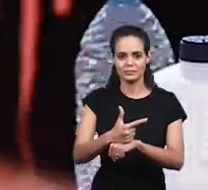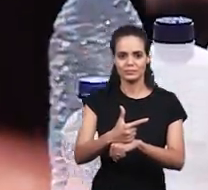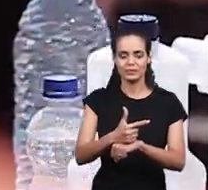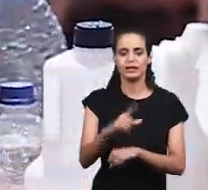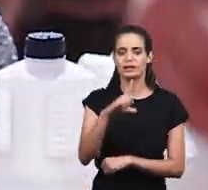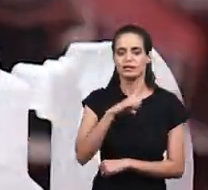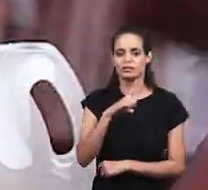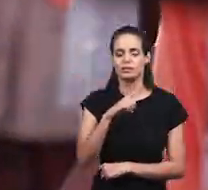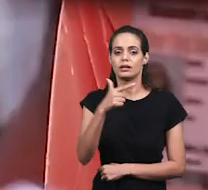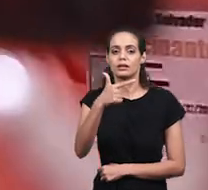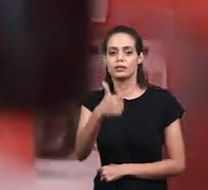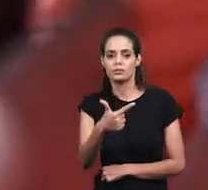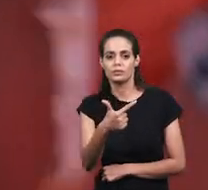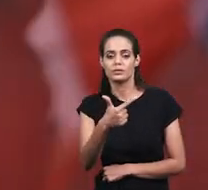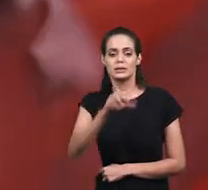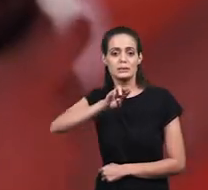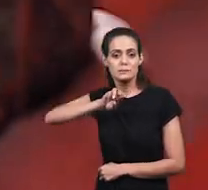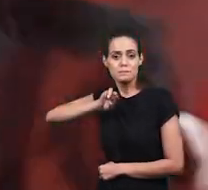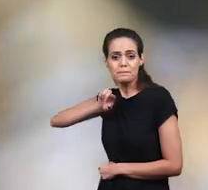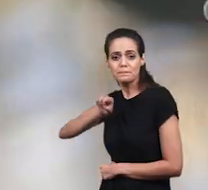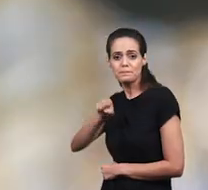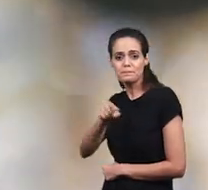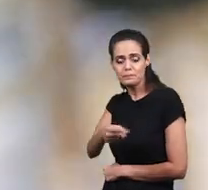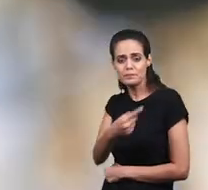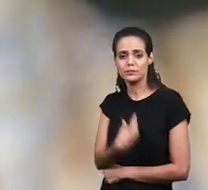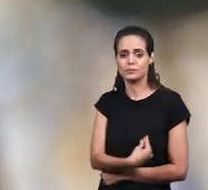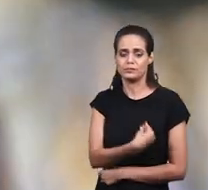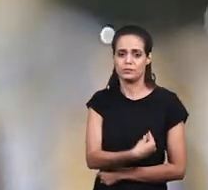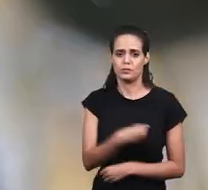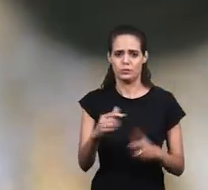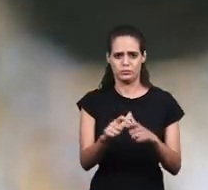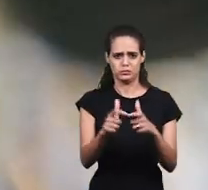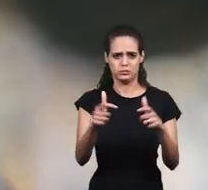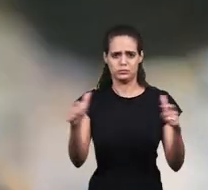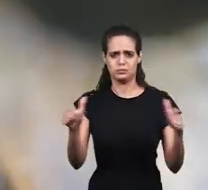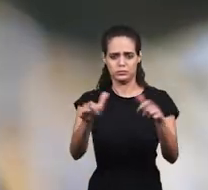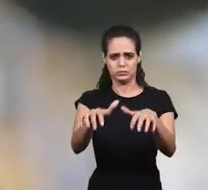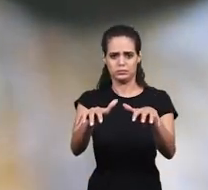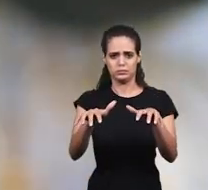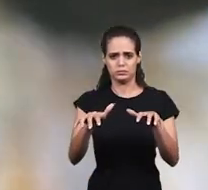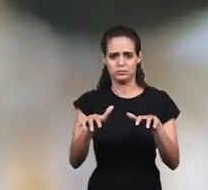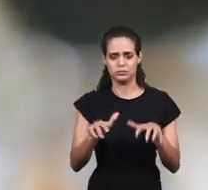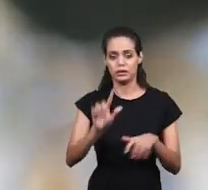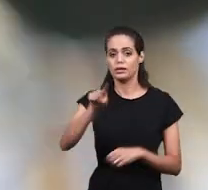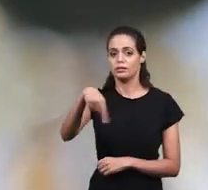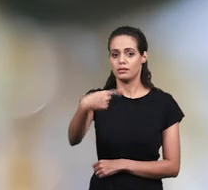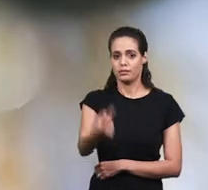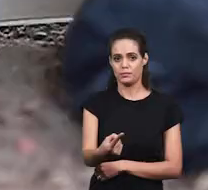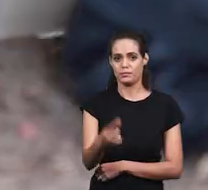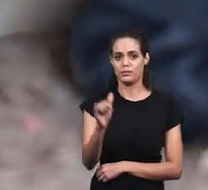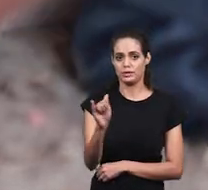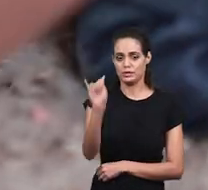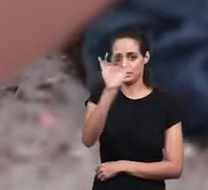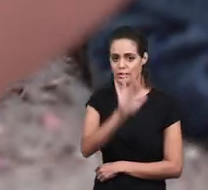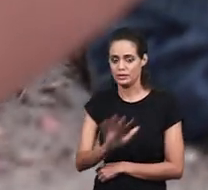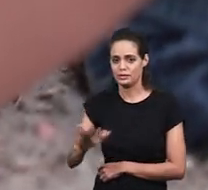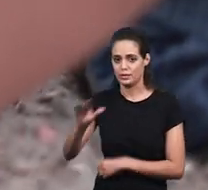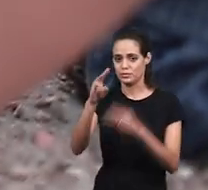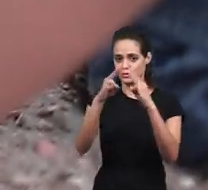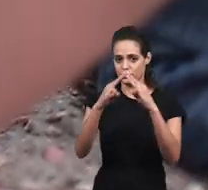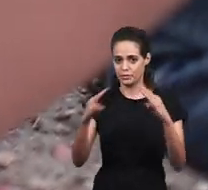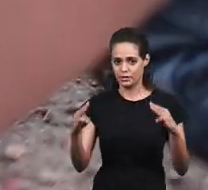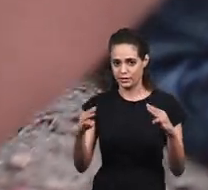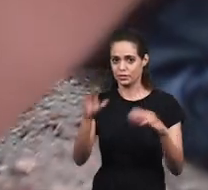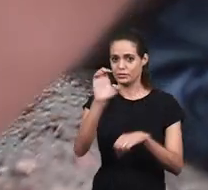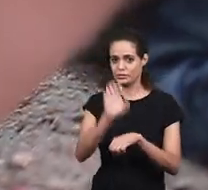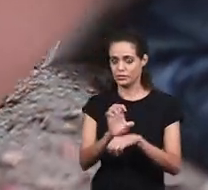Salvador recevoir 2500 participants dans chaque événement réalisé. Après les images do Manaim do Salvador